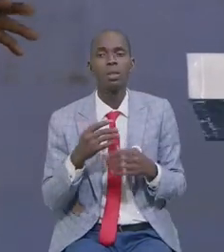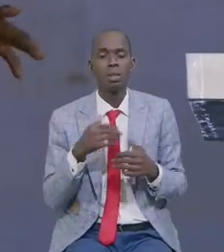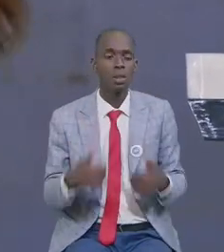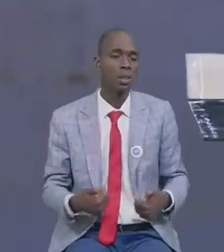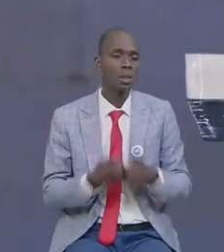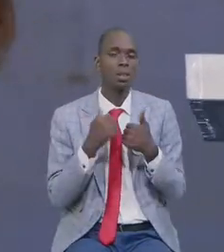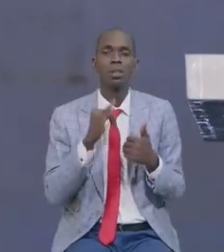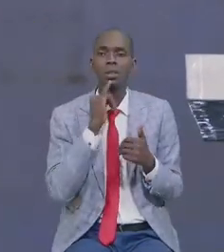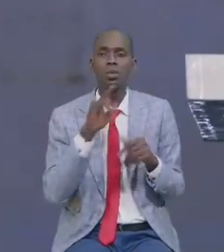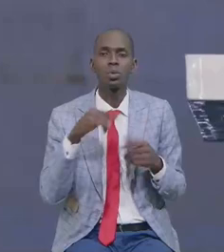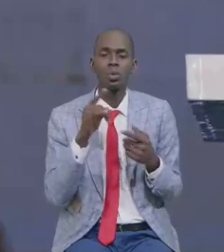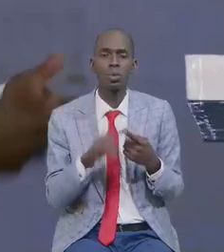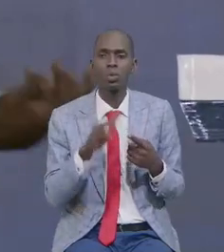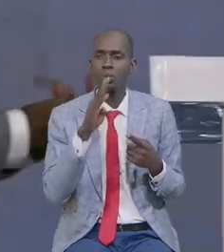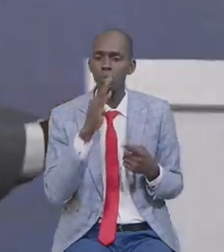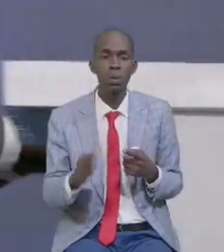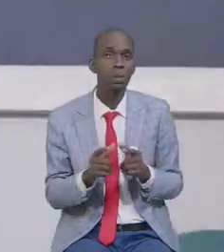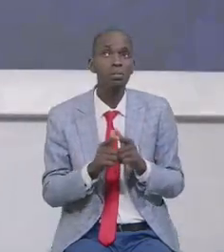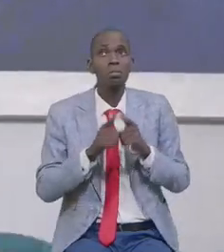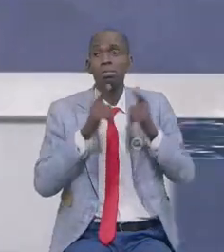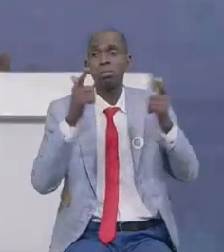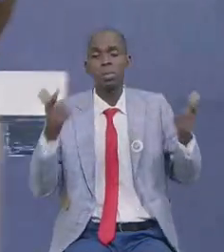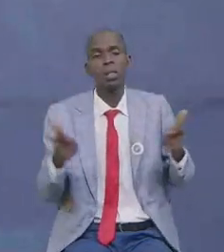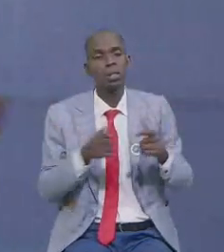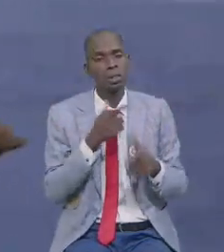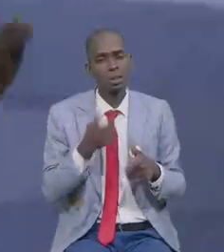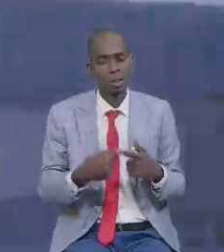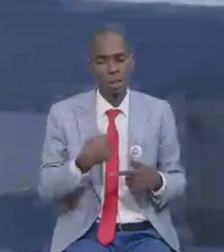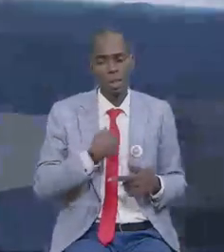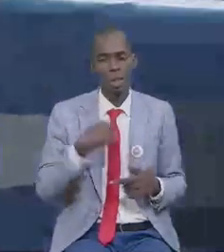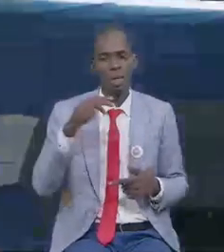quand le défi sera inhumain, je dois